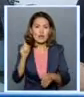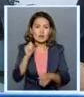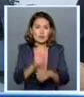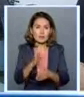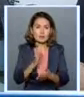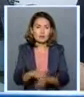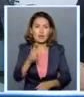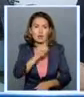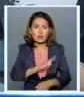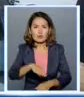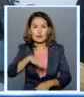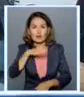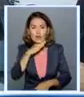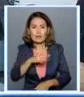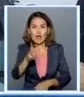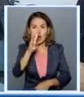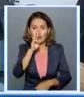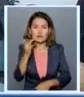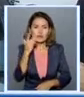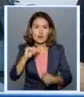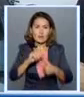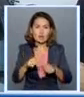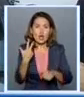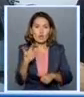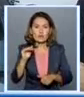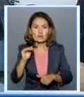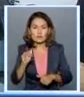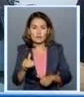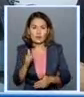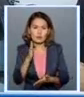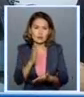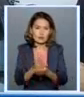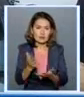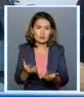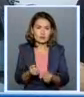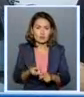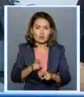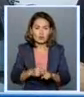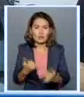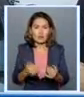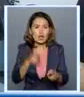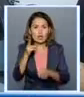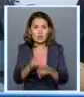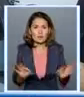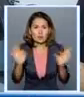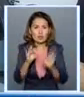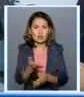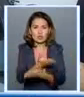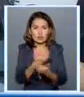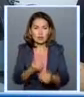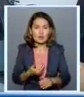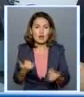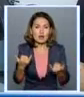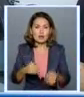бар, жұмыс жеткілікті. Айлық уақытылы аламыз. Еңбек демалысымыз бар. Басқа бізге не керек дейсіз? Өміріміз